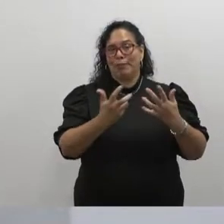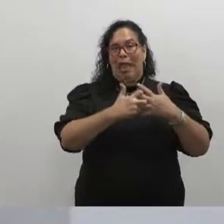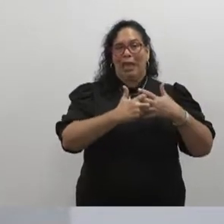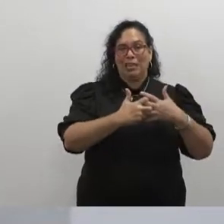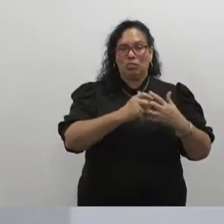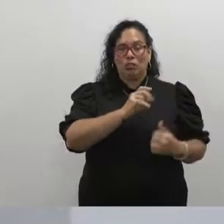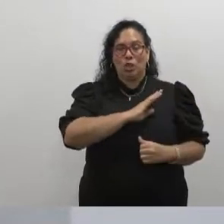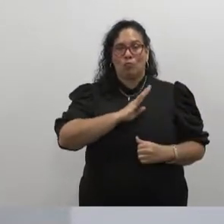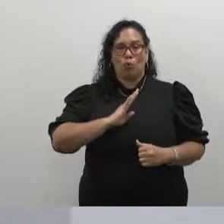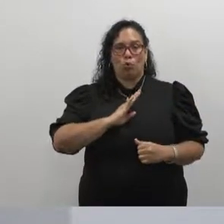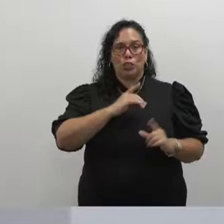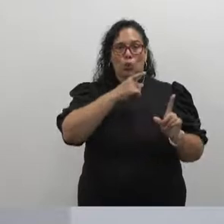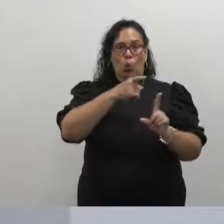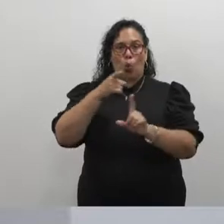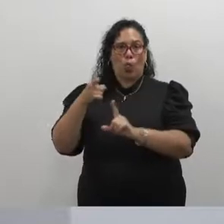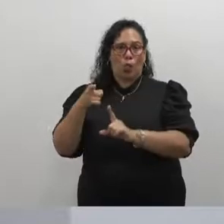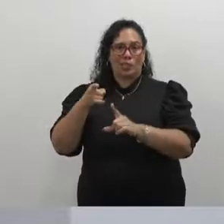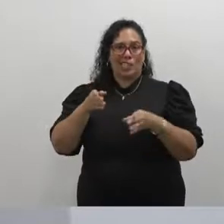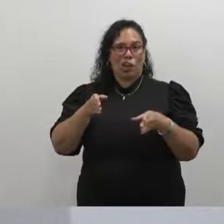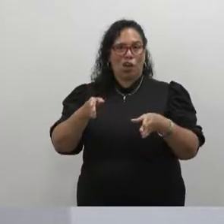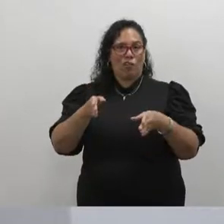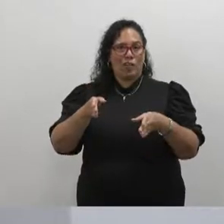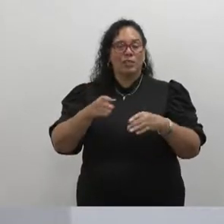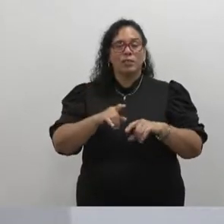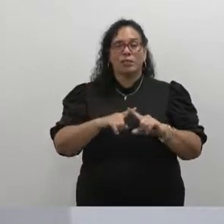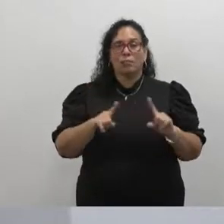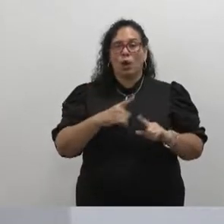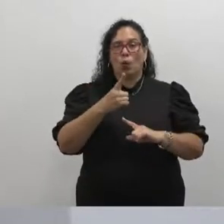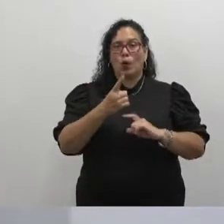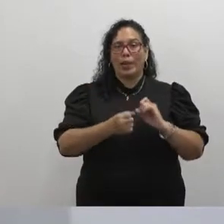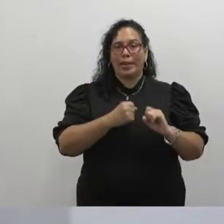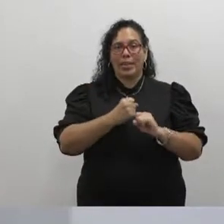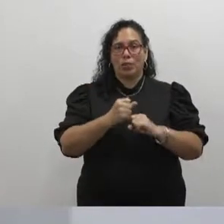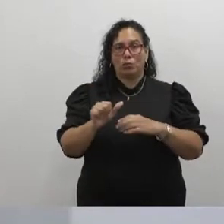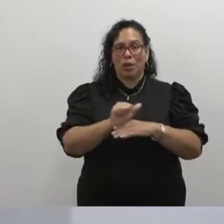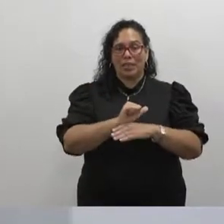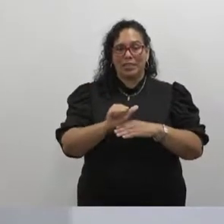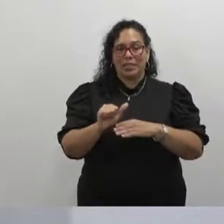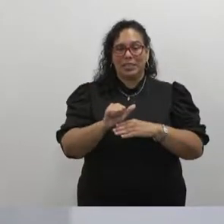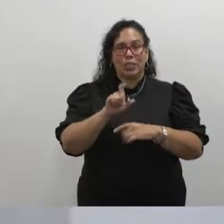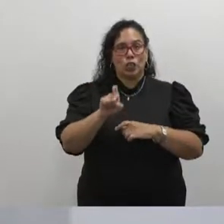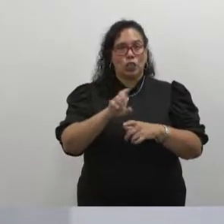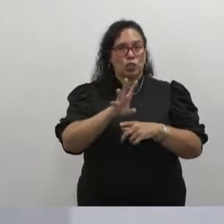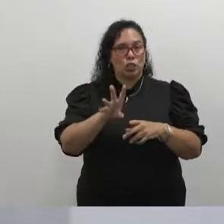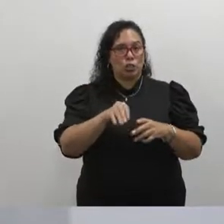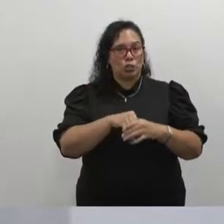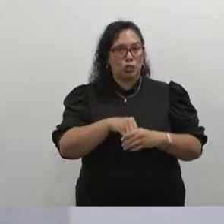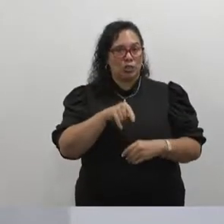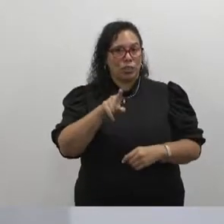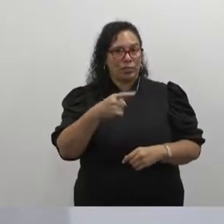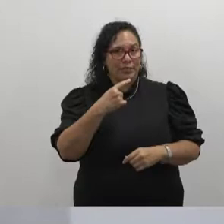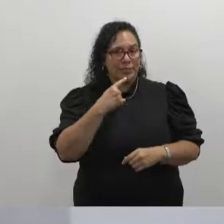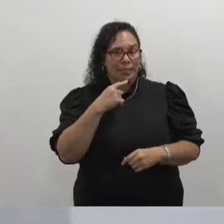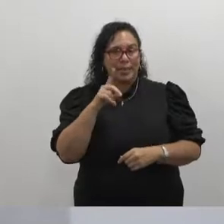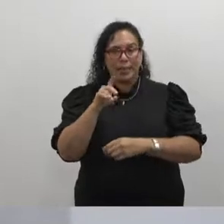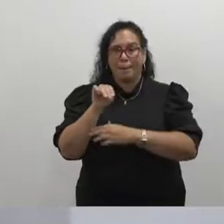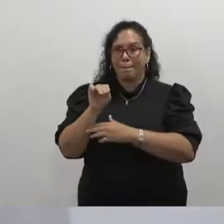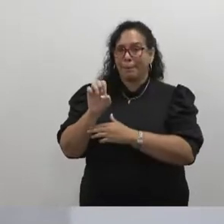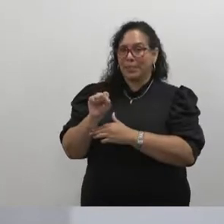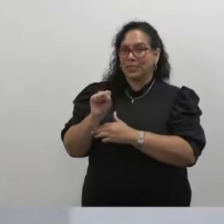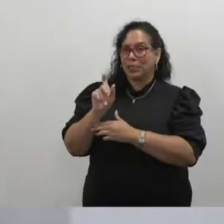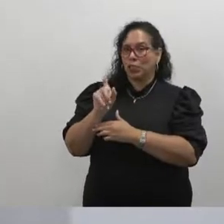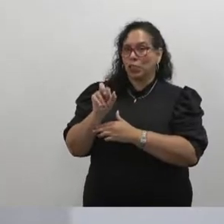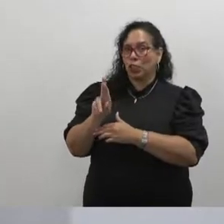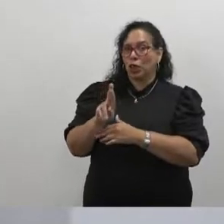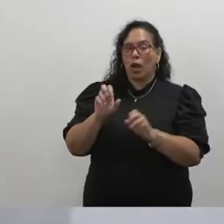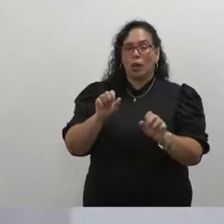ai vì lọ ha anh chỉ biết xét ai bàn gặp miền cao bắt bạn giang tích mà năm hai